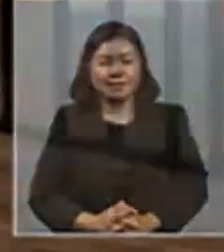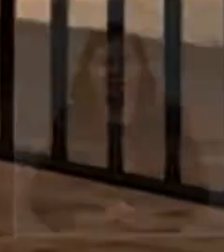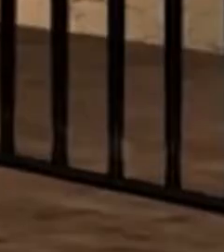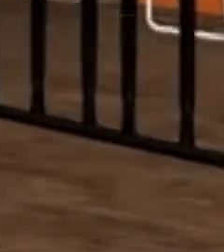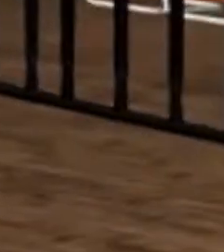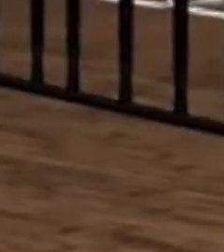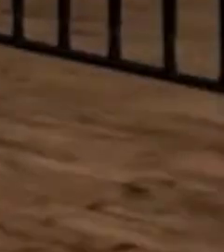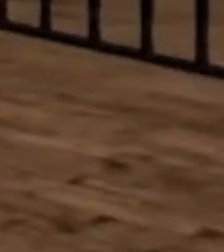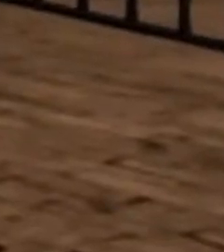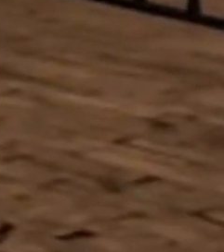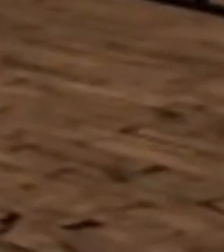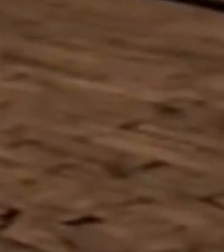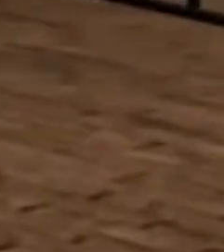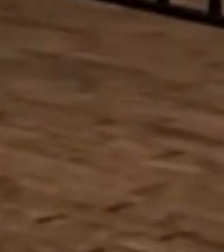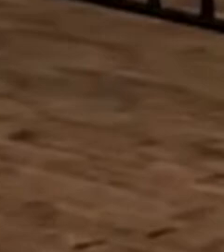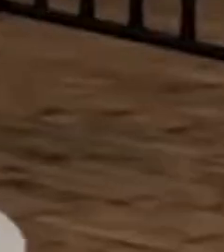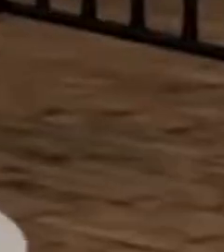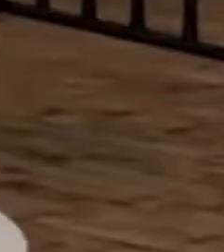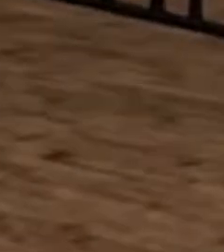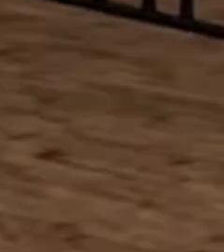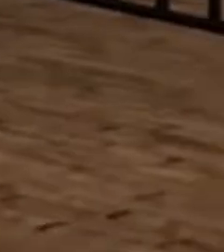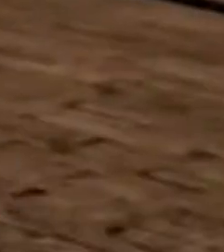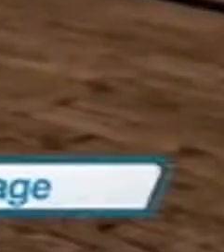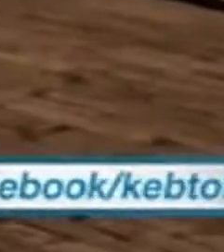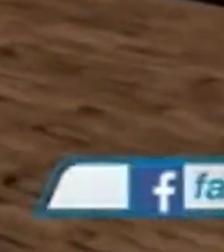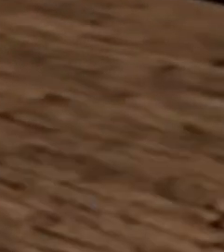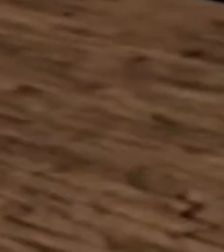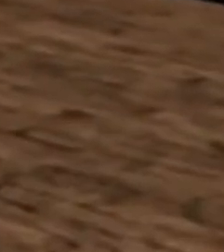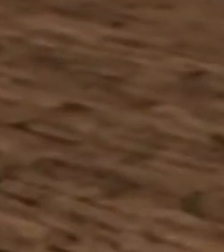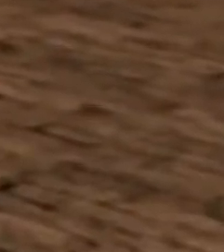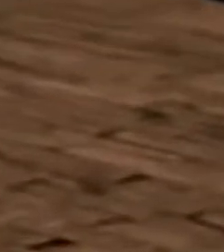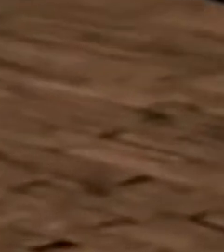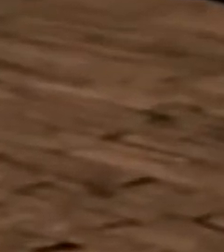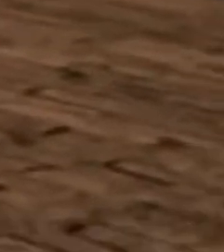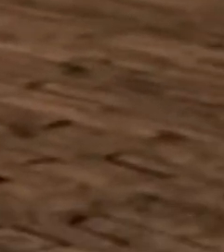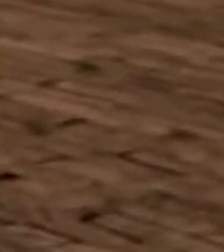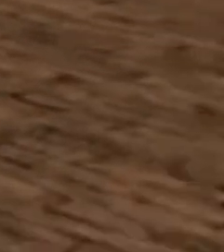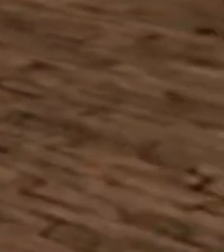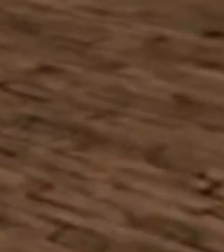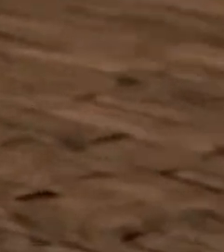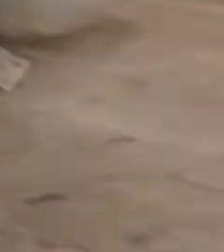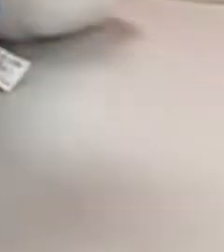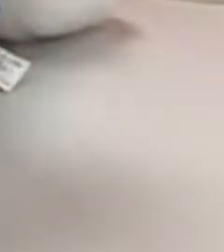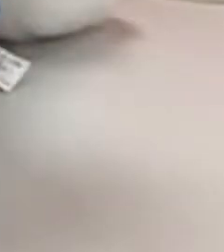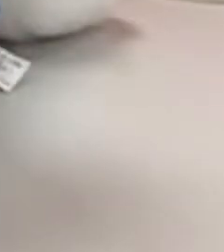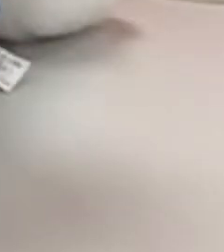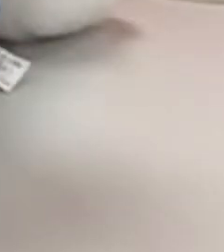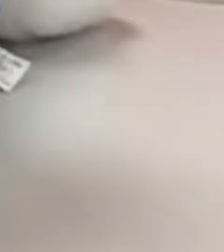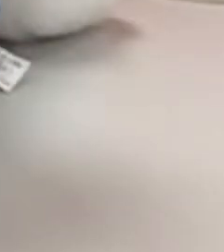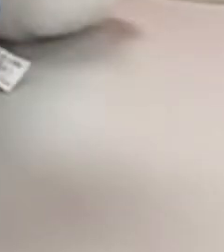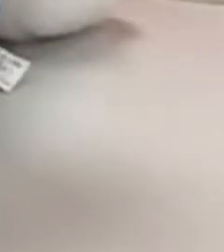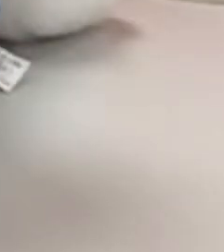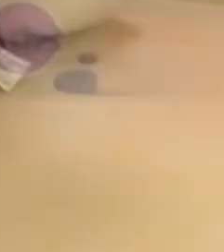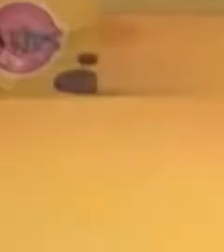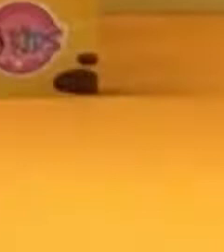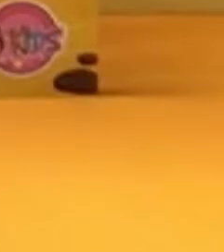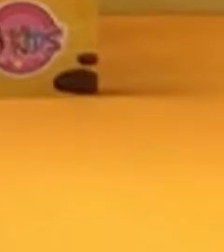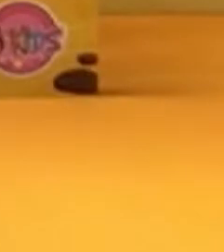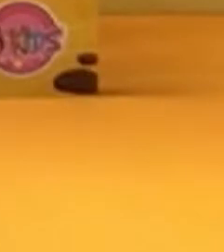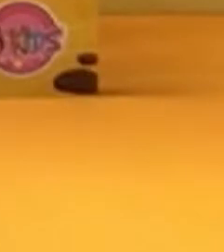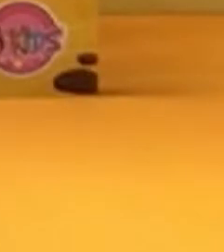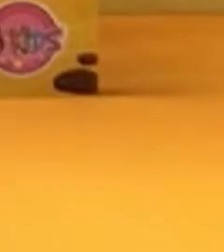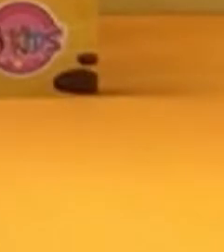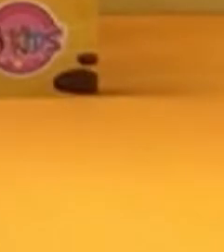ทั้งใจยกให้เธอหมดเธอจะบี้เธอจะบดเธอจะกดเธอจะขี่เอาเธอคนดีให้พี่ให้หมดจักรยี่จักรย่ำจักรยำ ส่งคลิปนี้มีรางวัลเจ้า